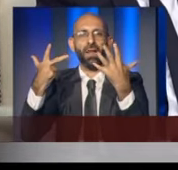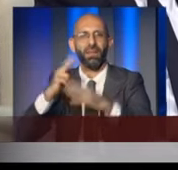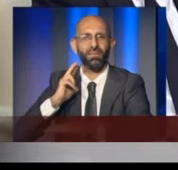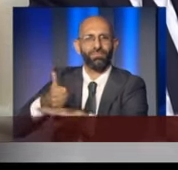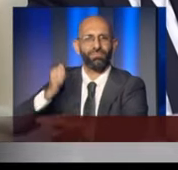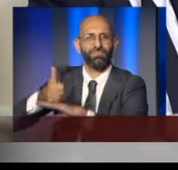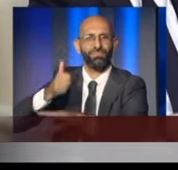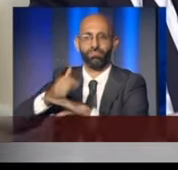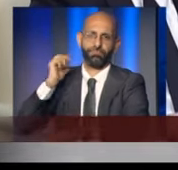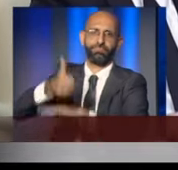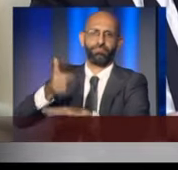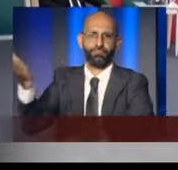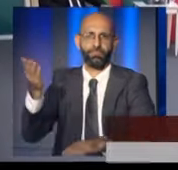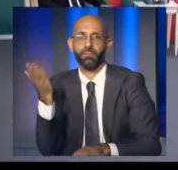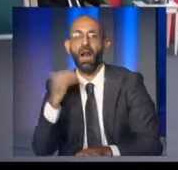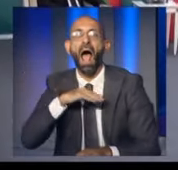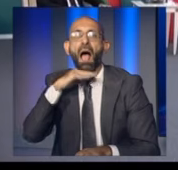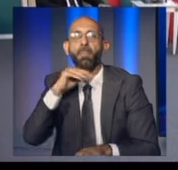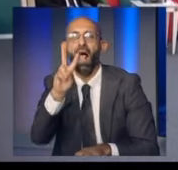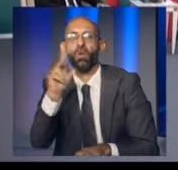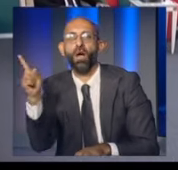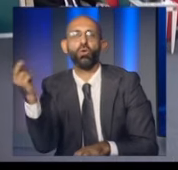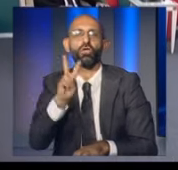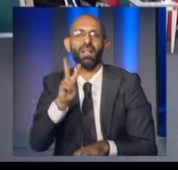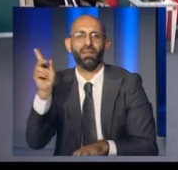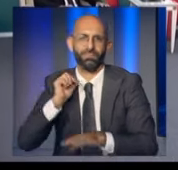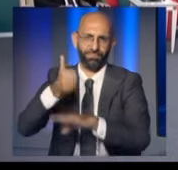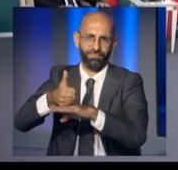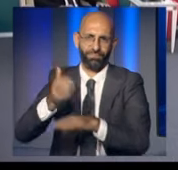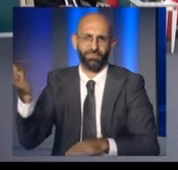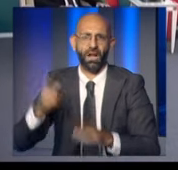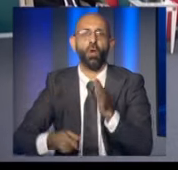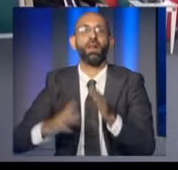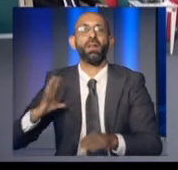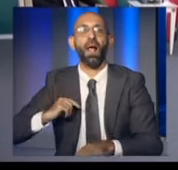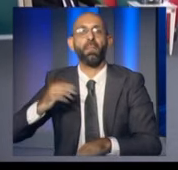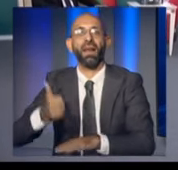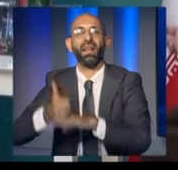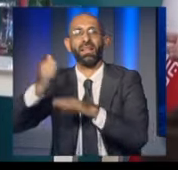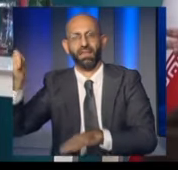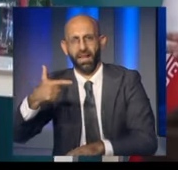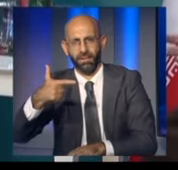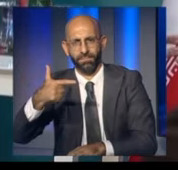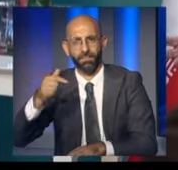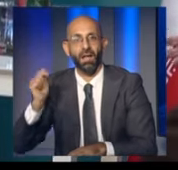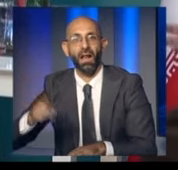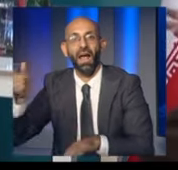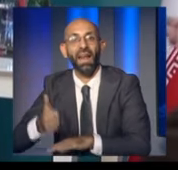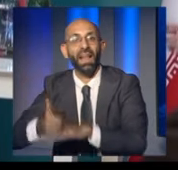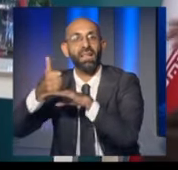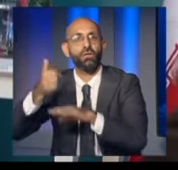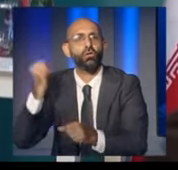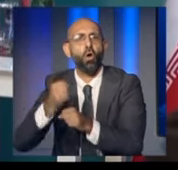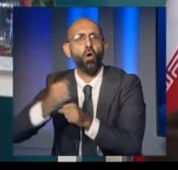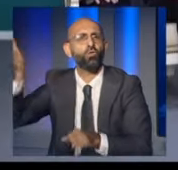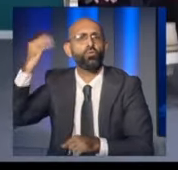الإيراني الثامن منذ الثالث من آب 2021 خلفا لحسن روحاني، والنائب الأول لرئيس مجلس خبراء القيادة